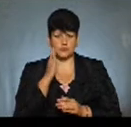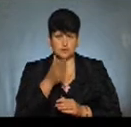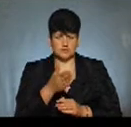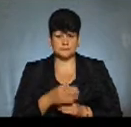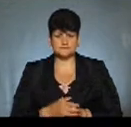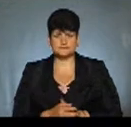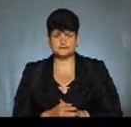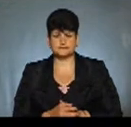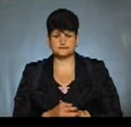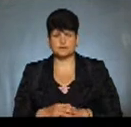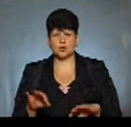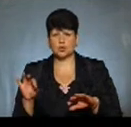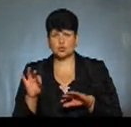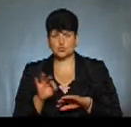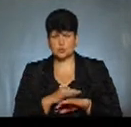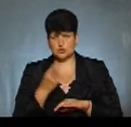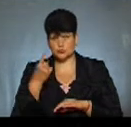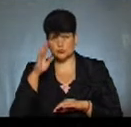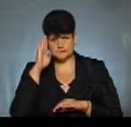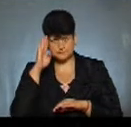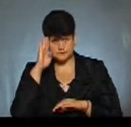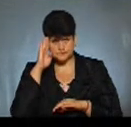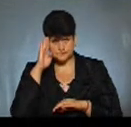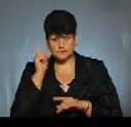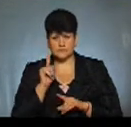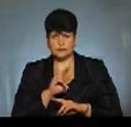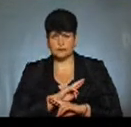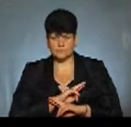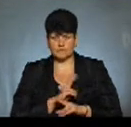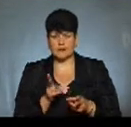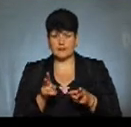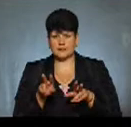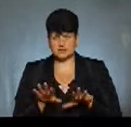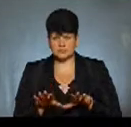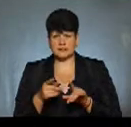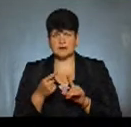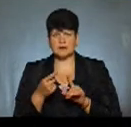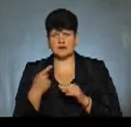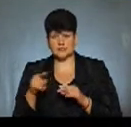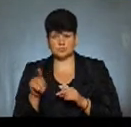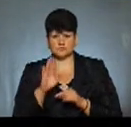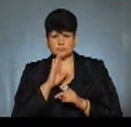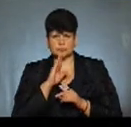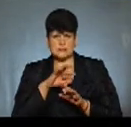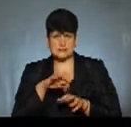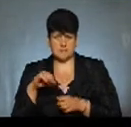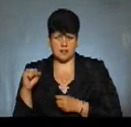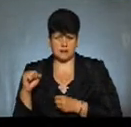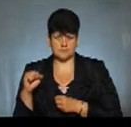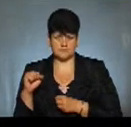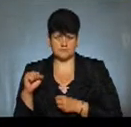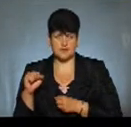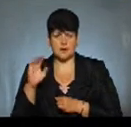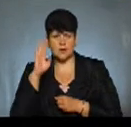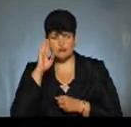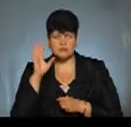стіни. Дружина одного з них залишилася, іншу забрали, а